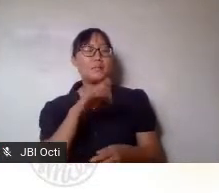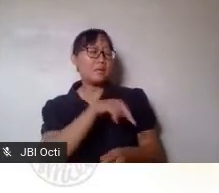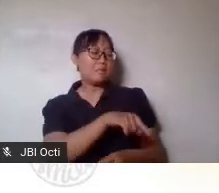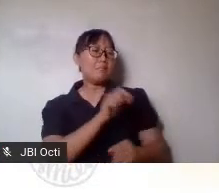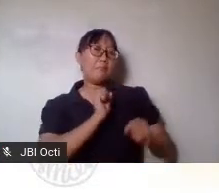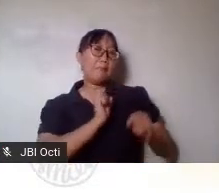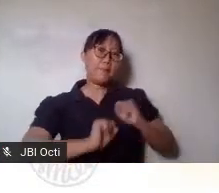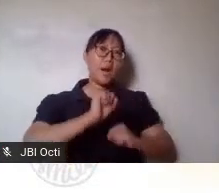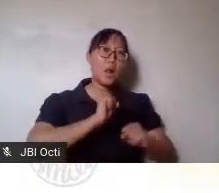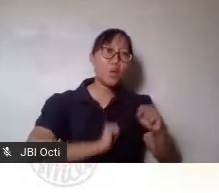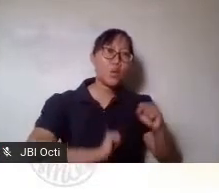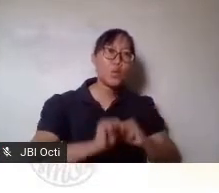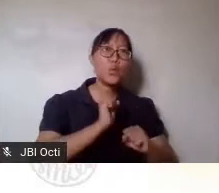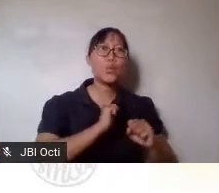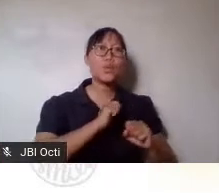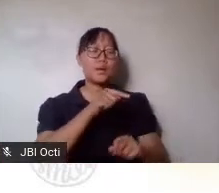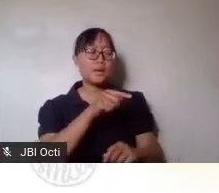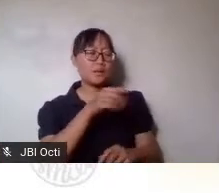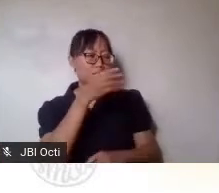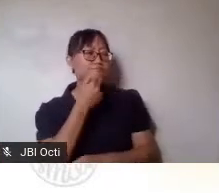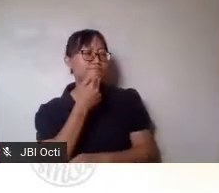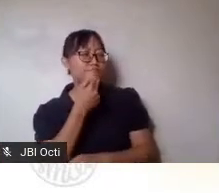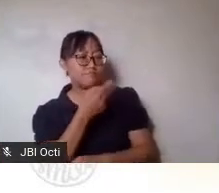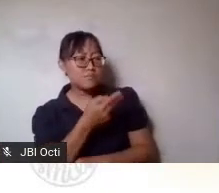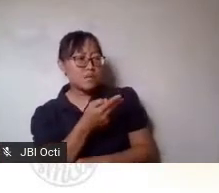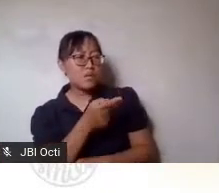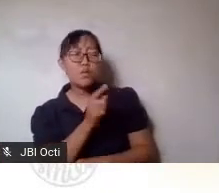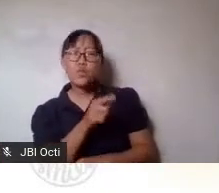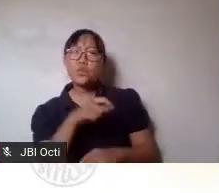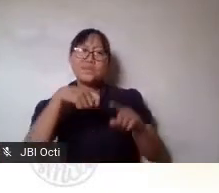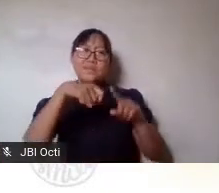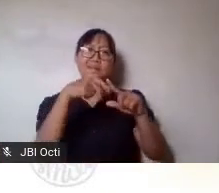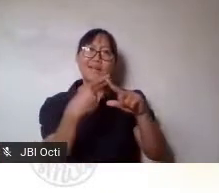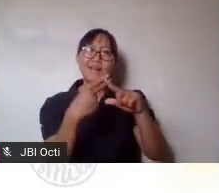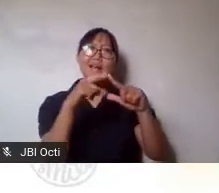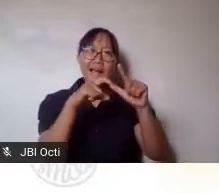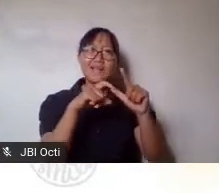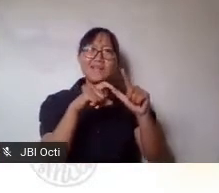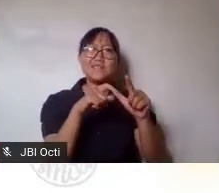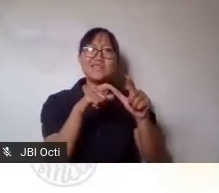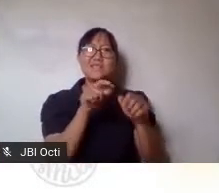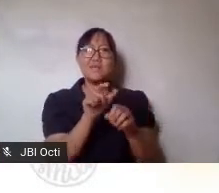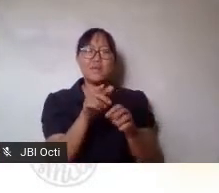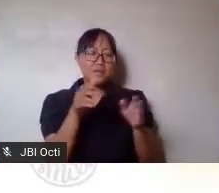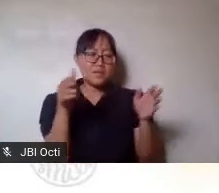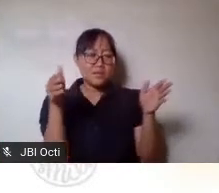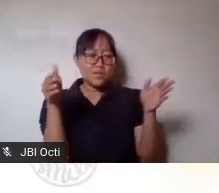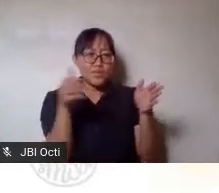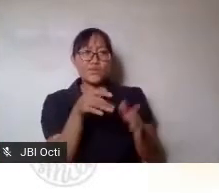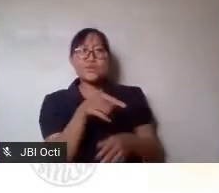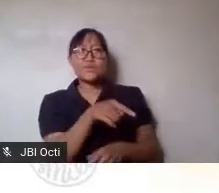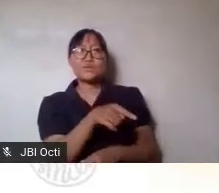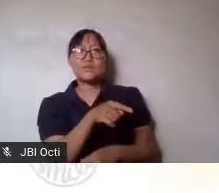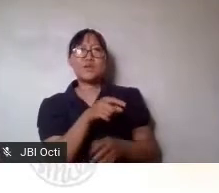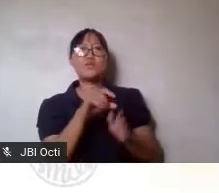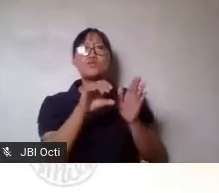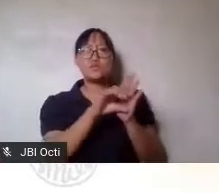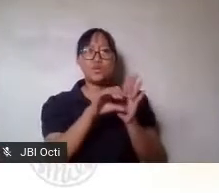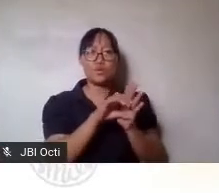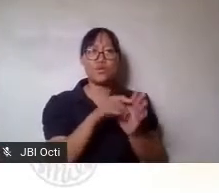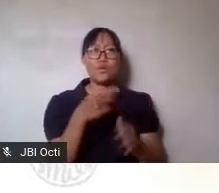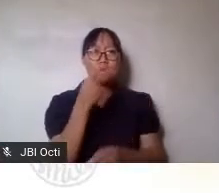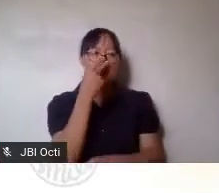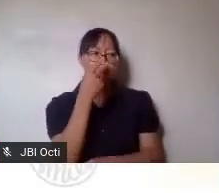kita dapatkan jadi sangat khas sekali atau tipikal untuk kasus-kasus yang bersangkutan. Misalnya, kalau kita temukan kasus